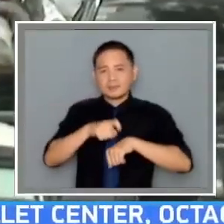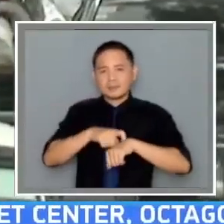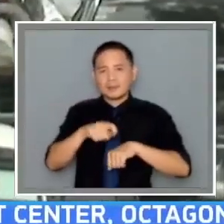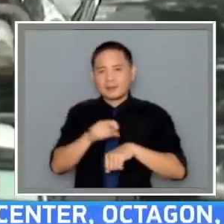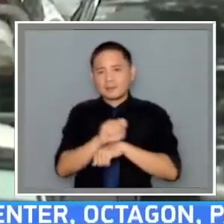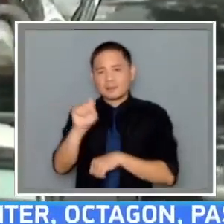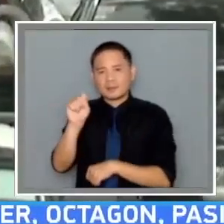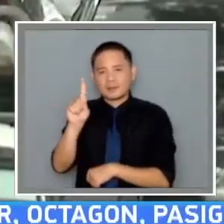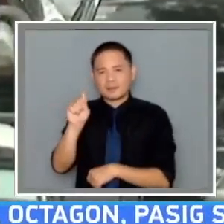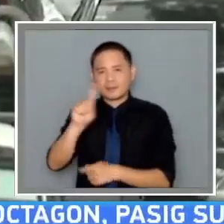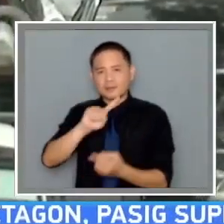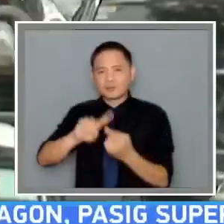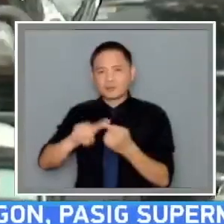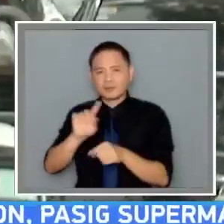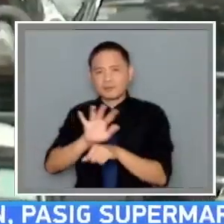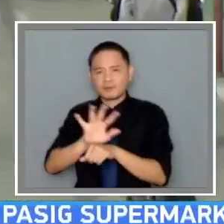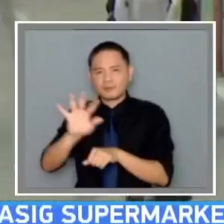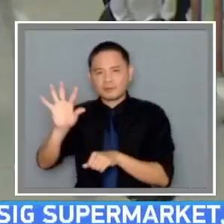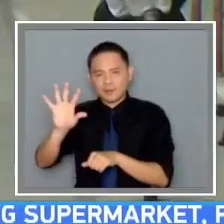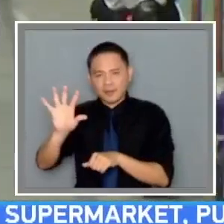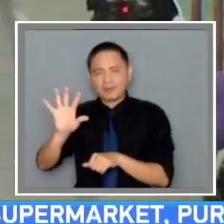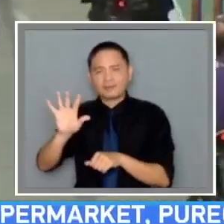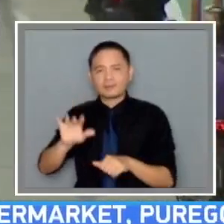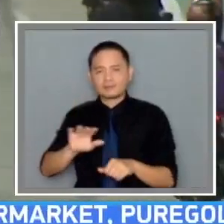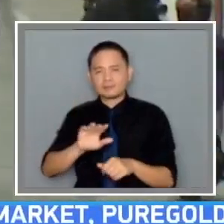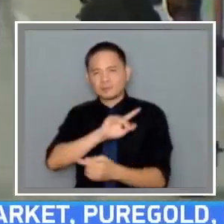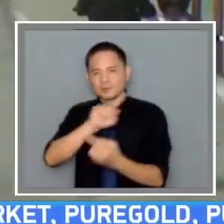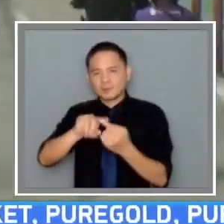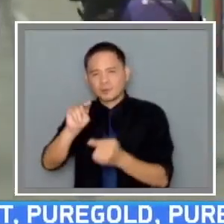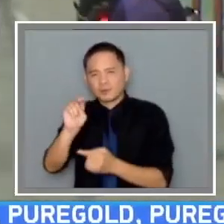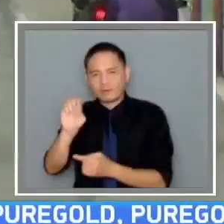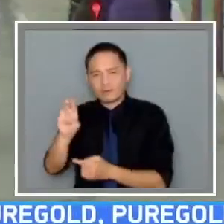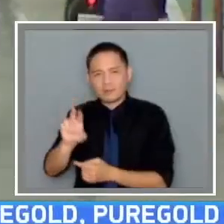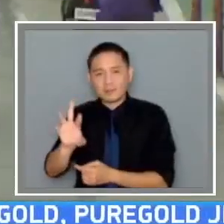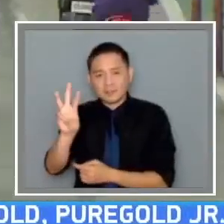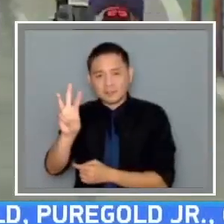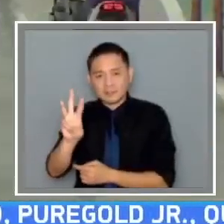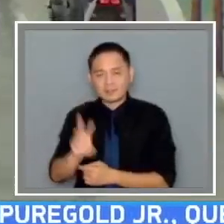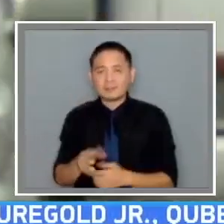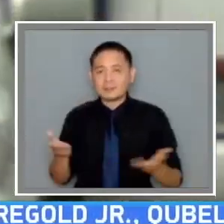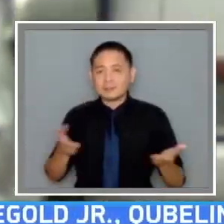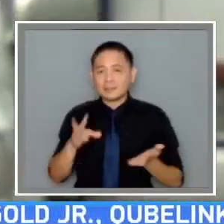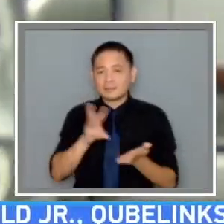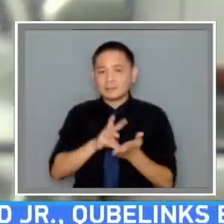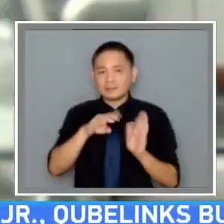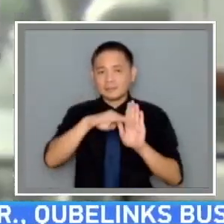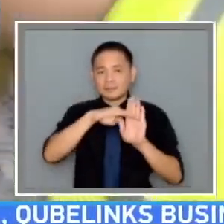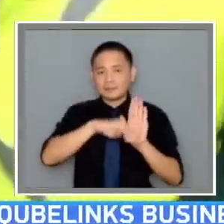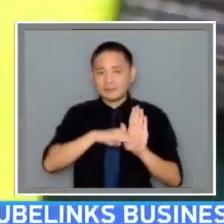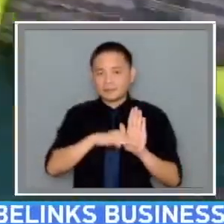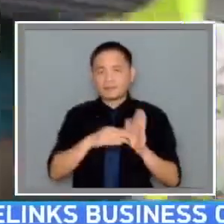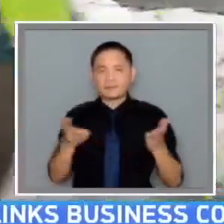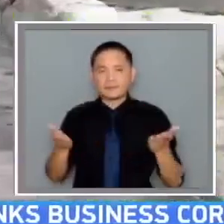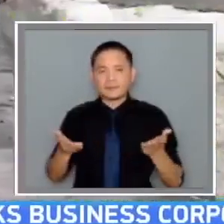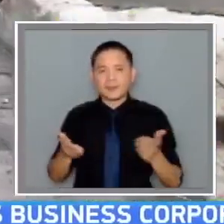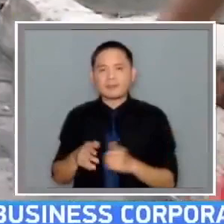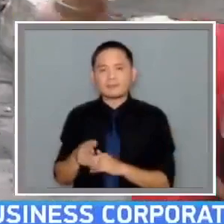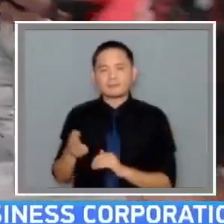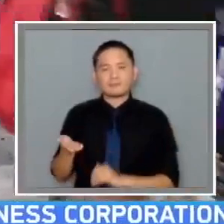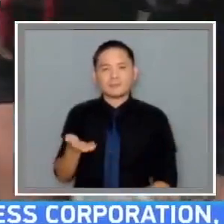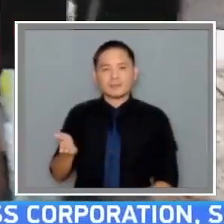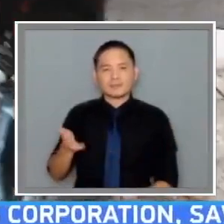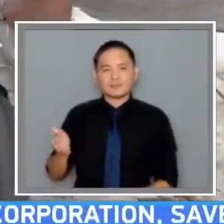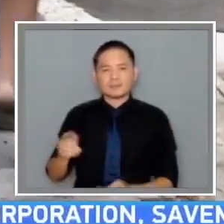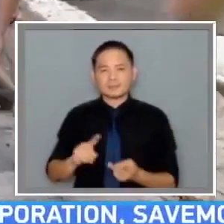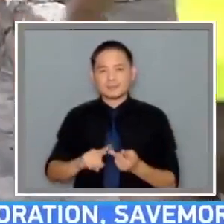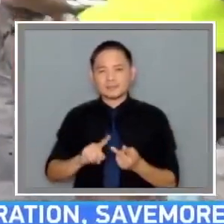5 ng umaga sa Lunes, November 6. Kabilang po dyan ang C5 southbound sa Pasig, EDSA southbound lane sa San Juan